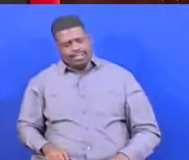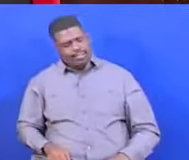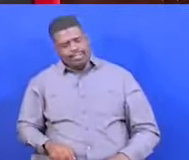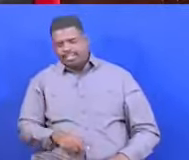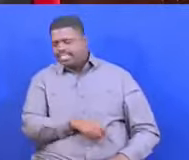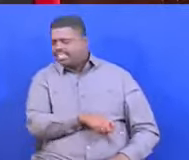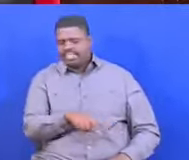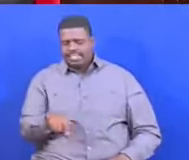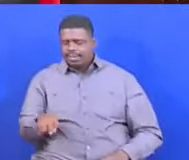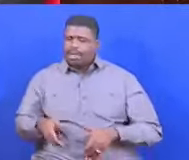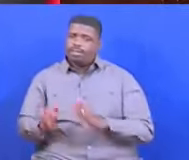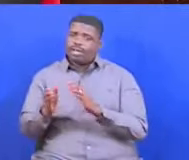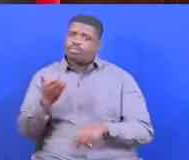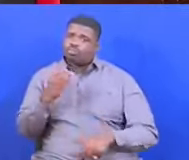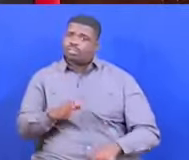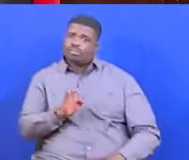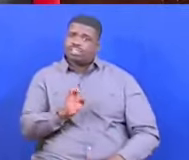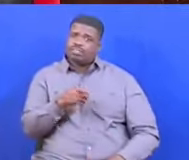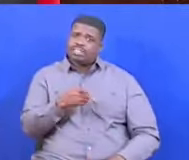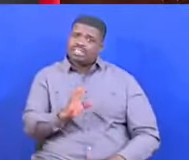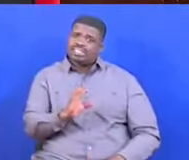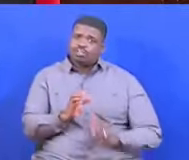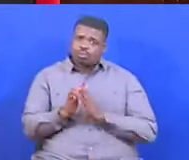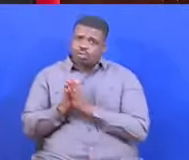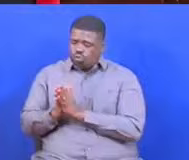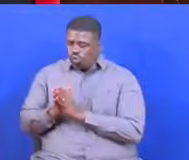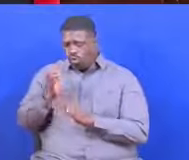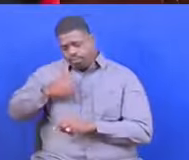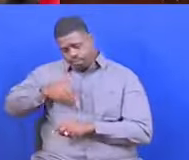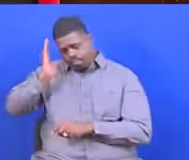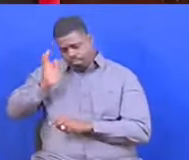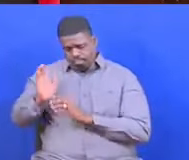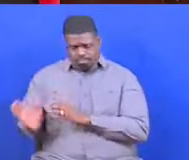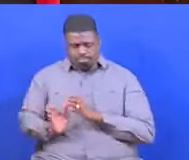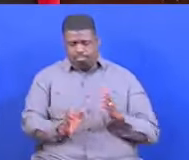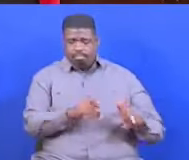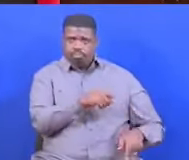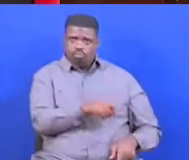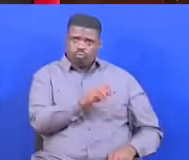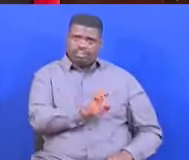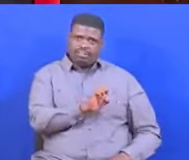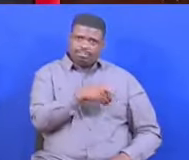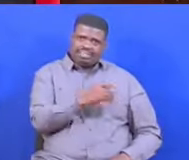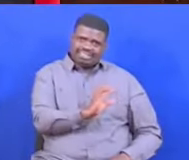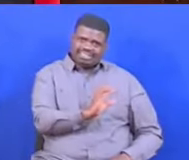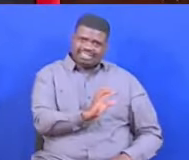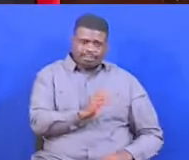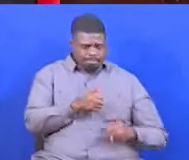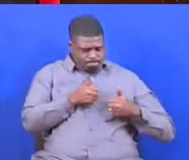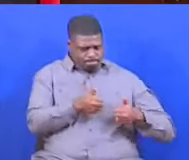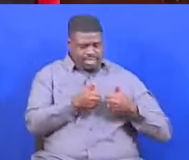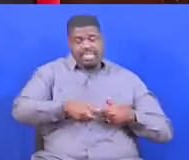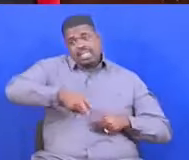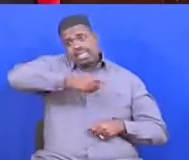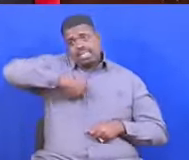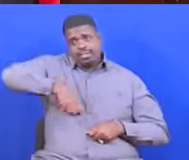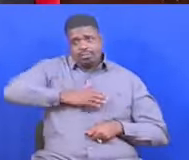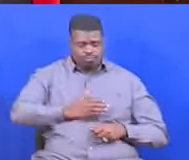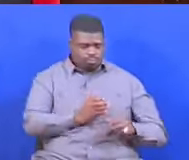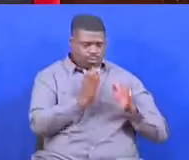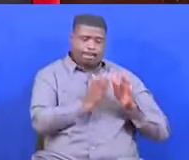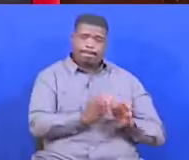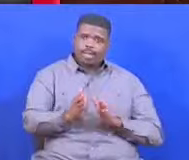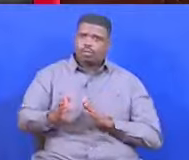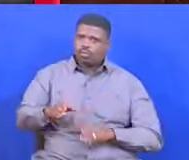muhimu sana. Kwa hivyo barabara zote za EPC, na tushukuru serikali kwa kuja na mpango huu wa EPC. Sisi matarajio yetu ni kwamba mpango huu